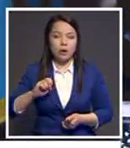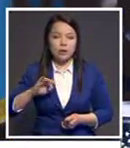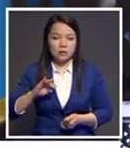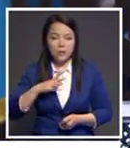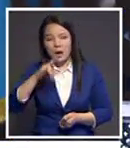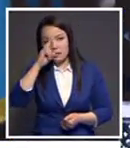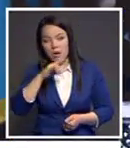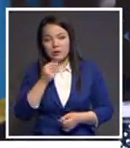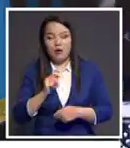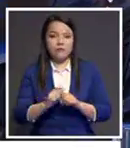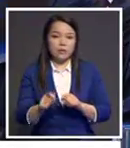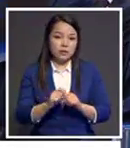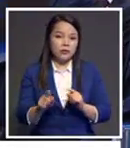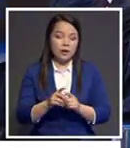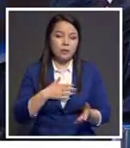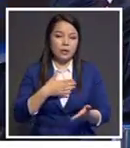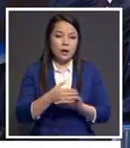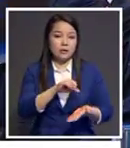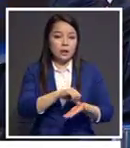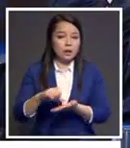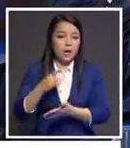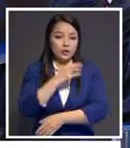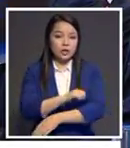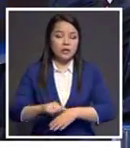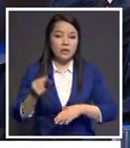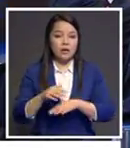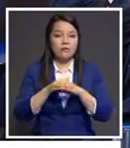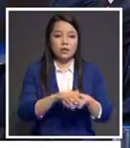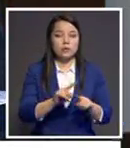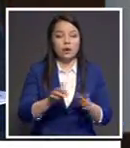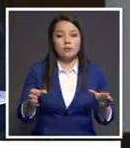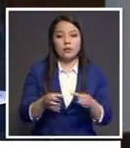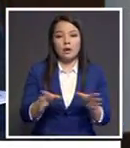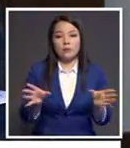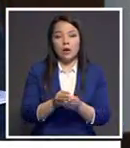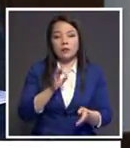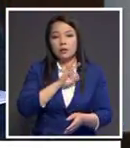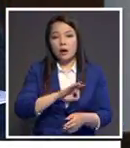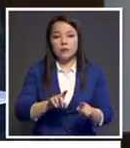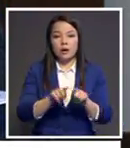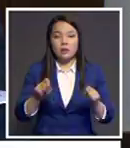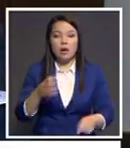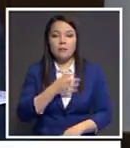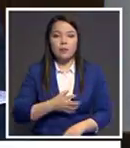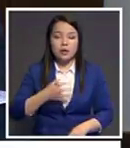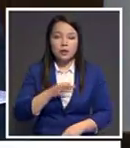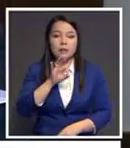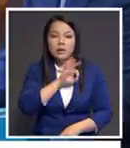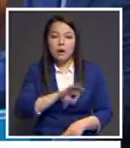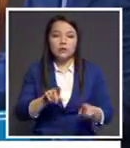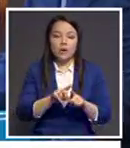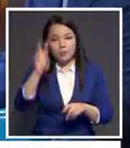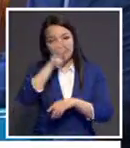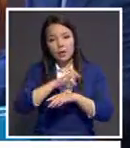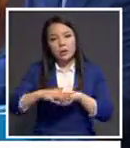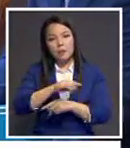инвестициялық белсенділікті ынталандыру үдерісіндегі шетелдік инвесторлар кеңесі басқосуларының тиімділігімен маңыздылығы және мемлекет пен